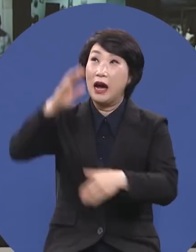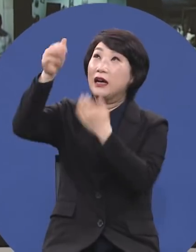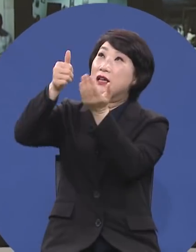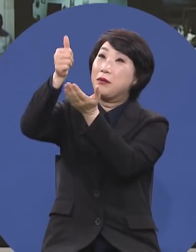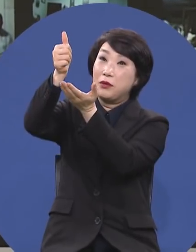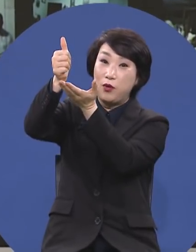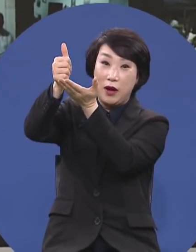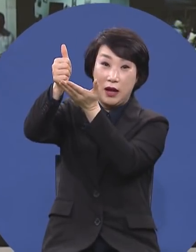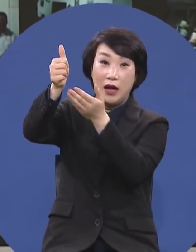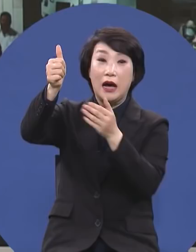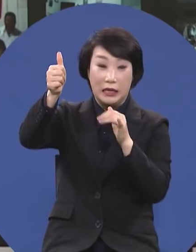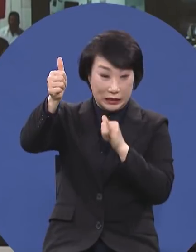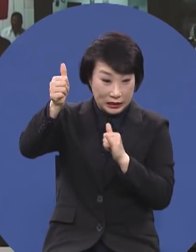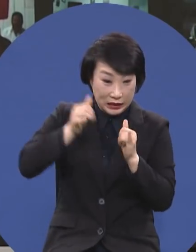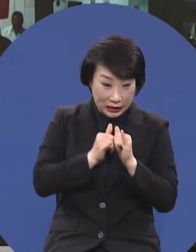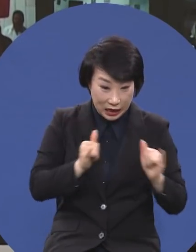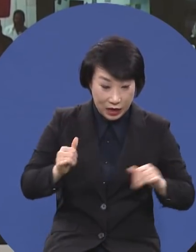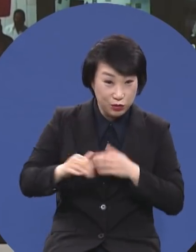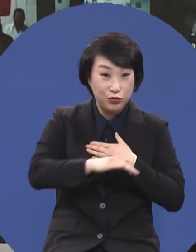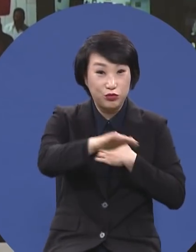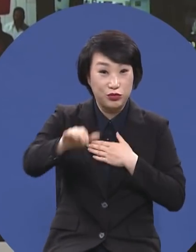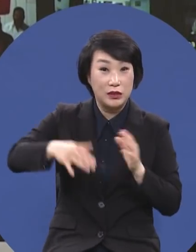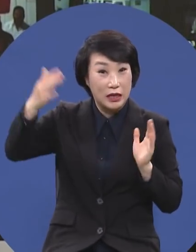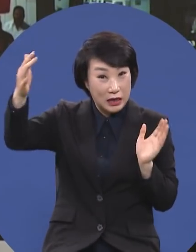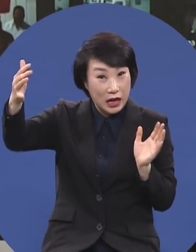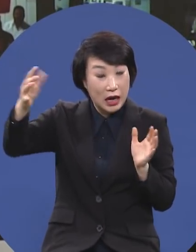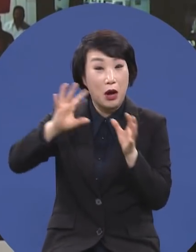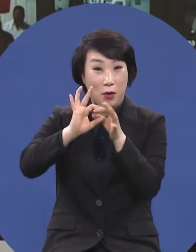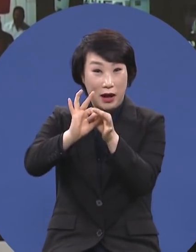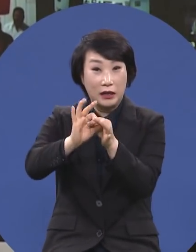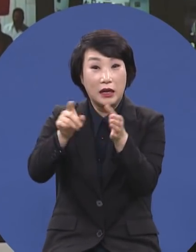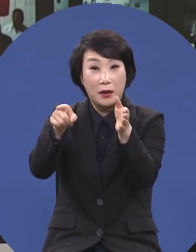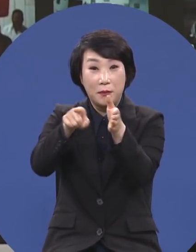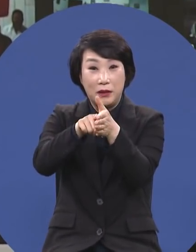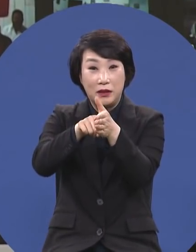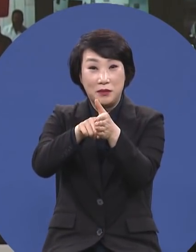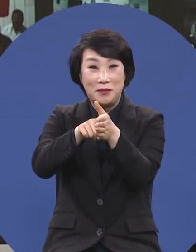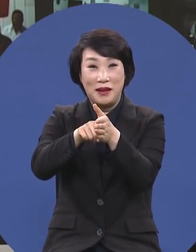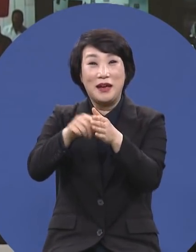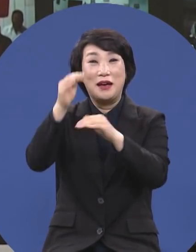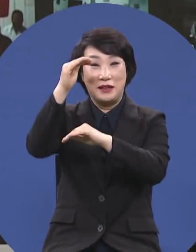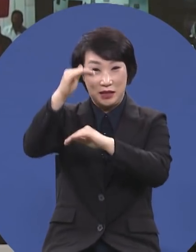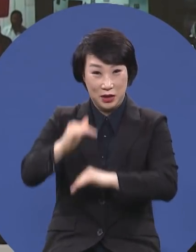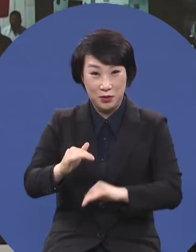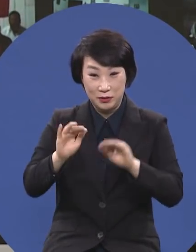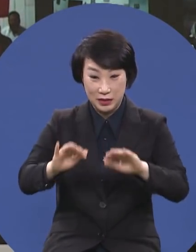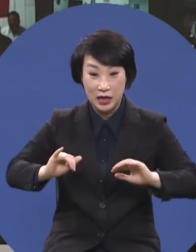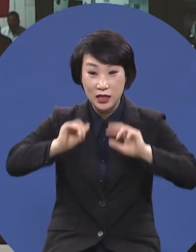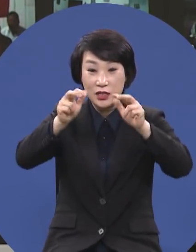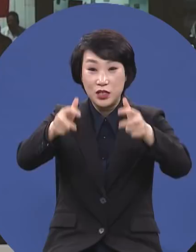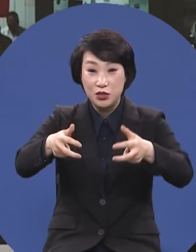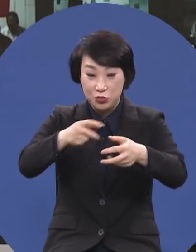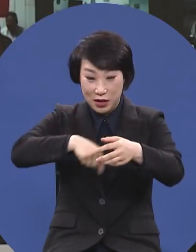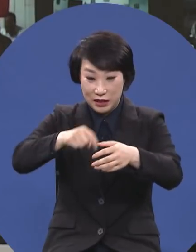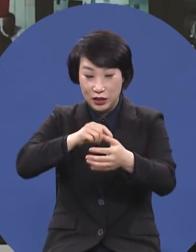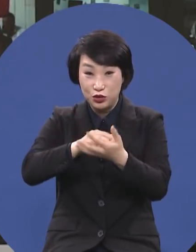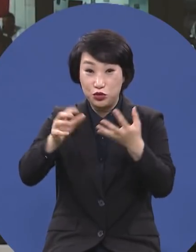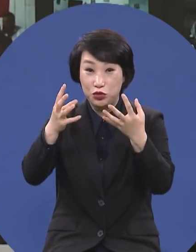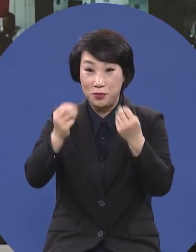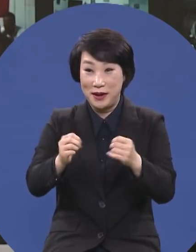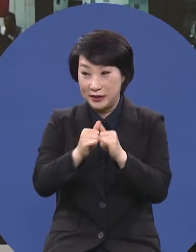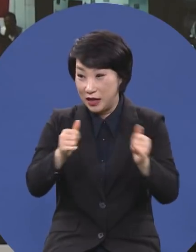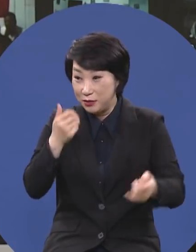하나님과 인간과의 관계의 믿음인데 지구상에